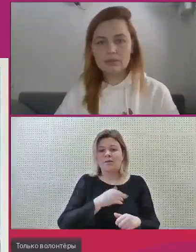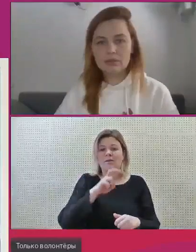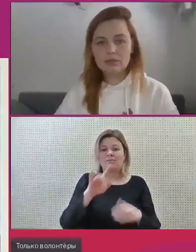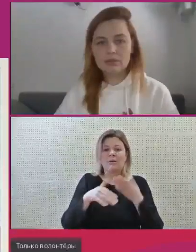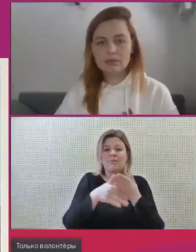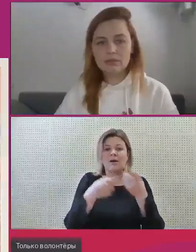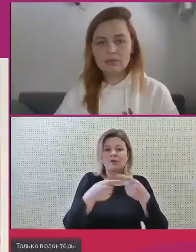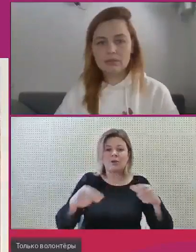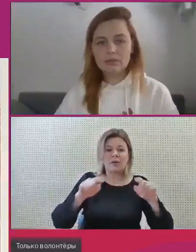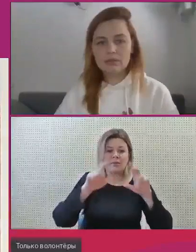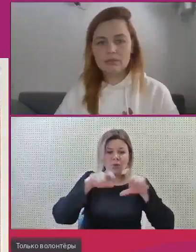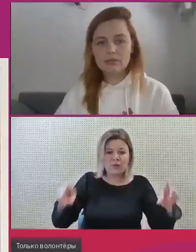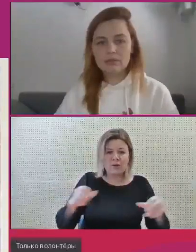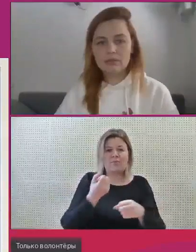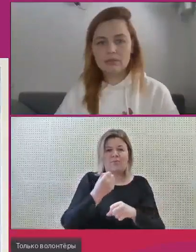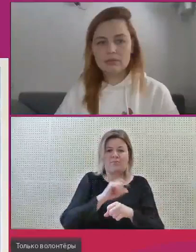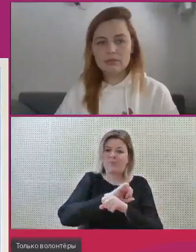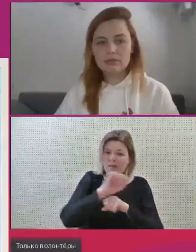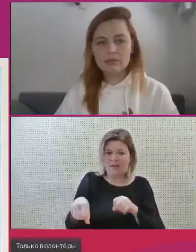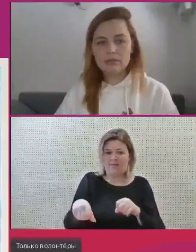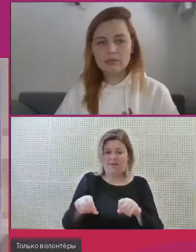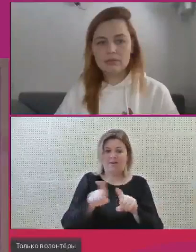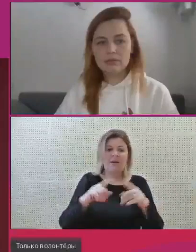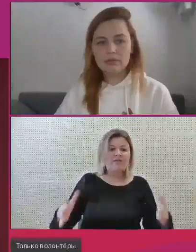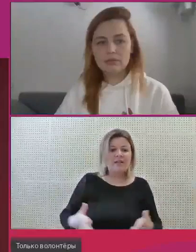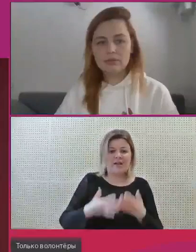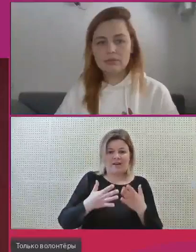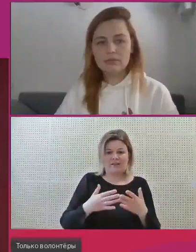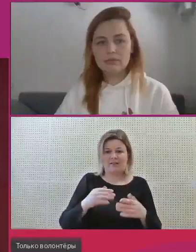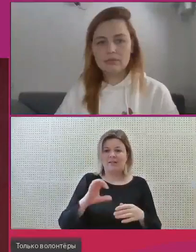так заряжает. Уже с первых 5 минут я вижу, что организация на высшем уровне.